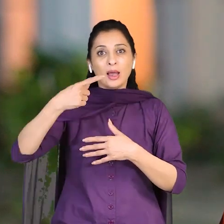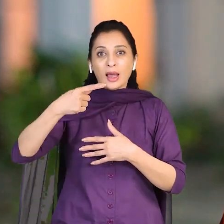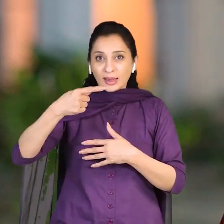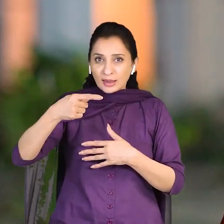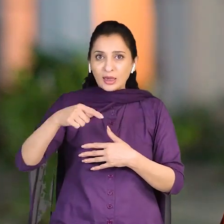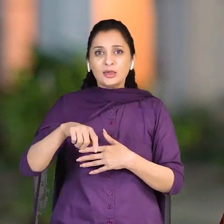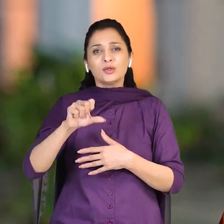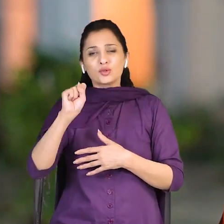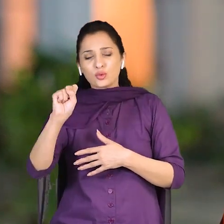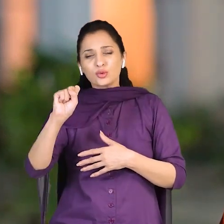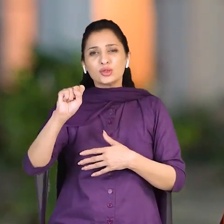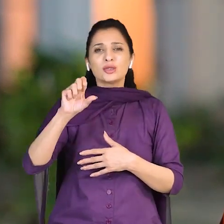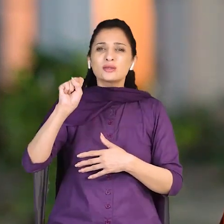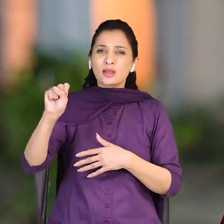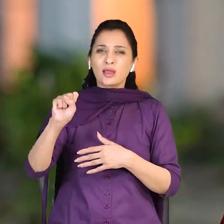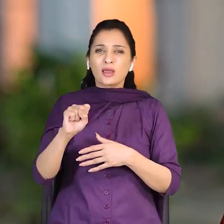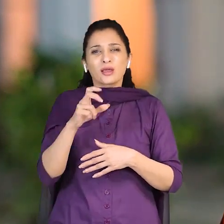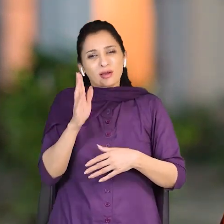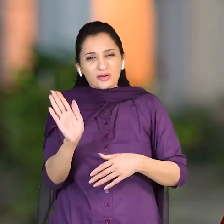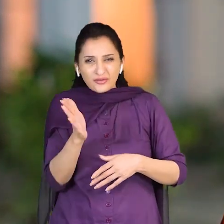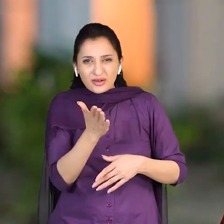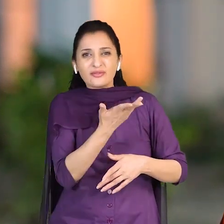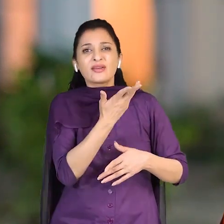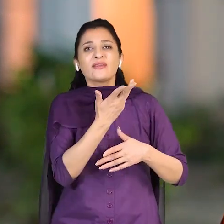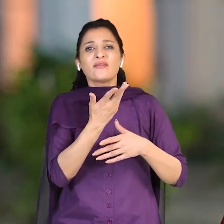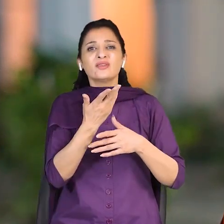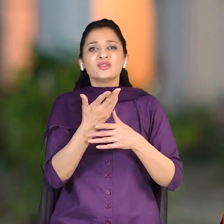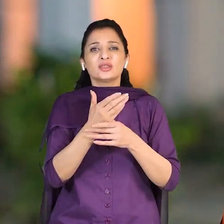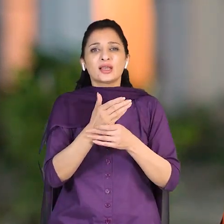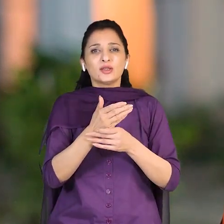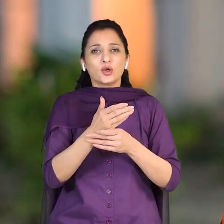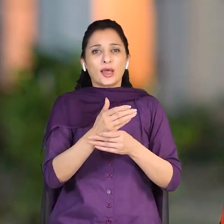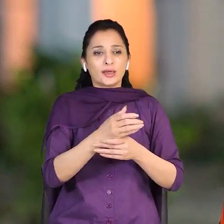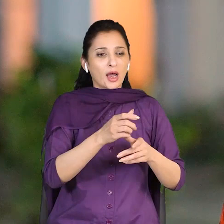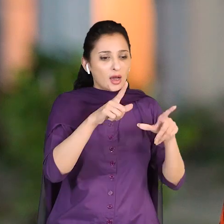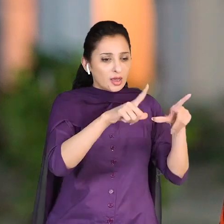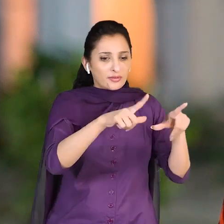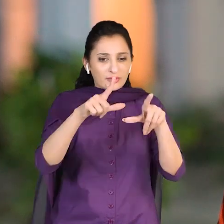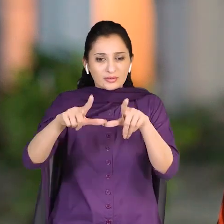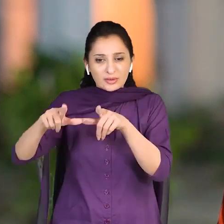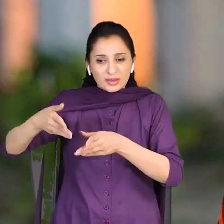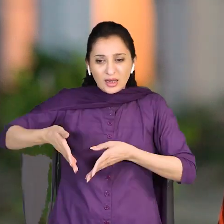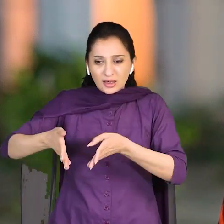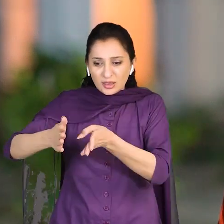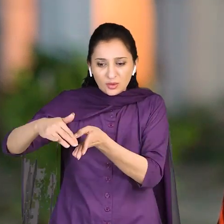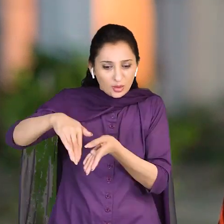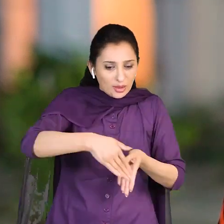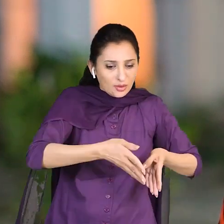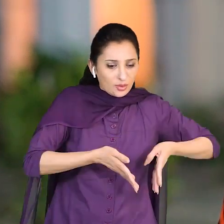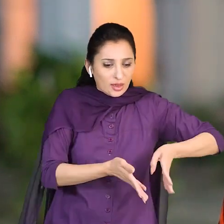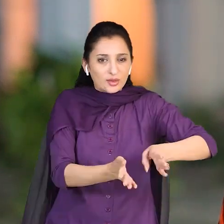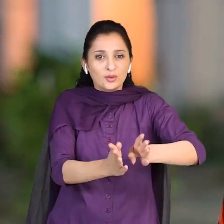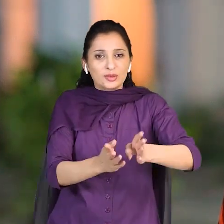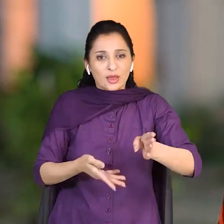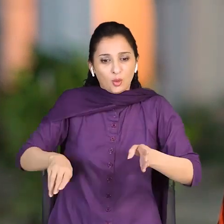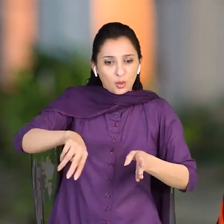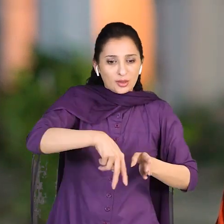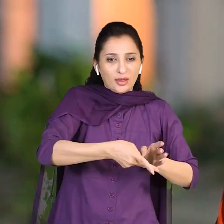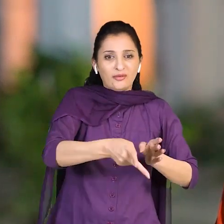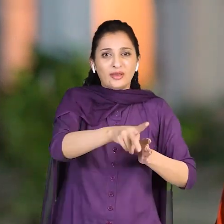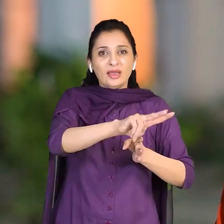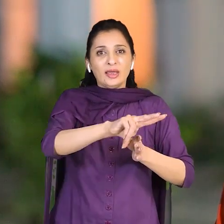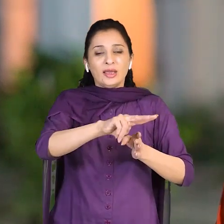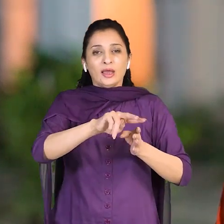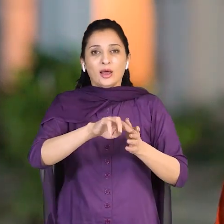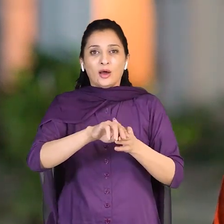से आप जो है गली सुरजन सिंह, सबील वाली गली, शाही हम्माम और जो है 2-3 गलियों